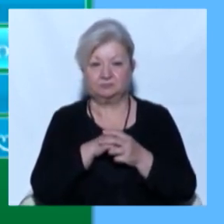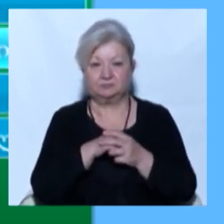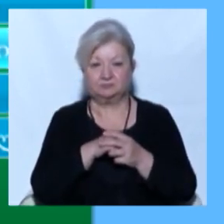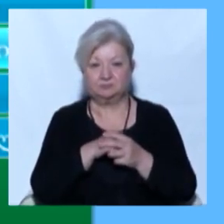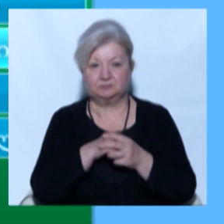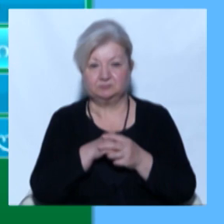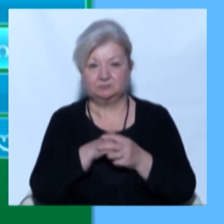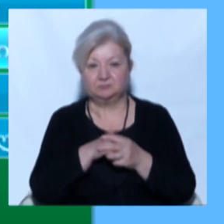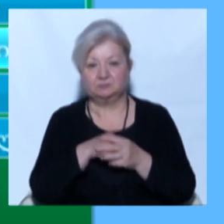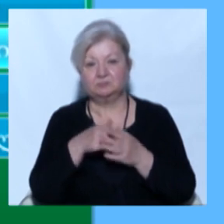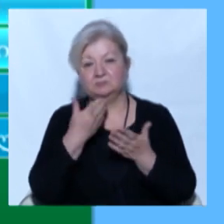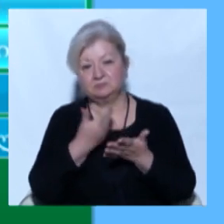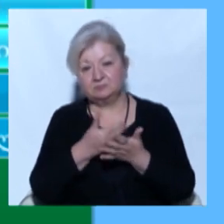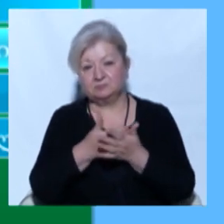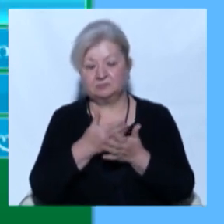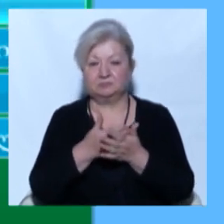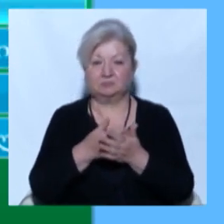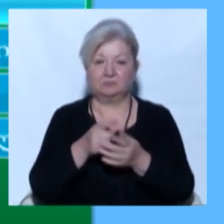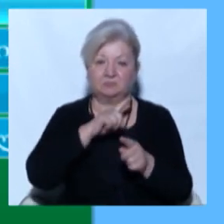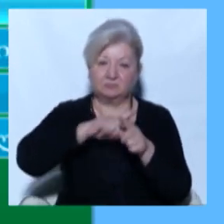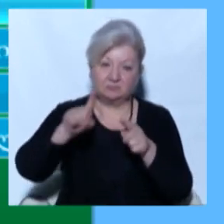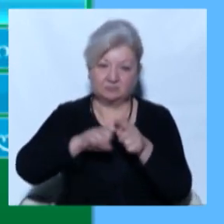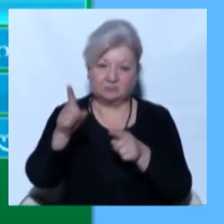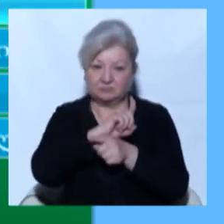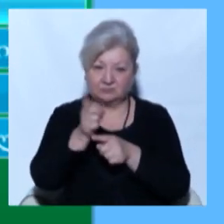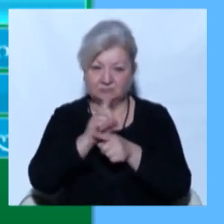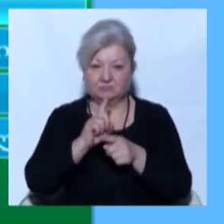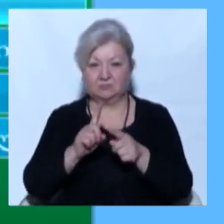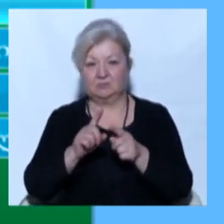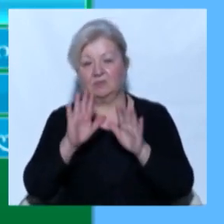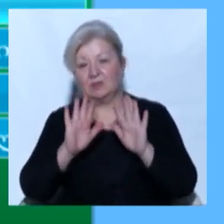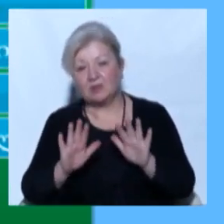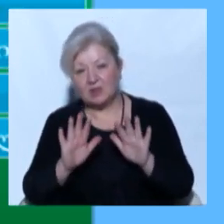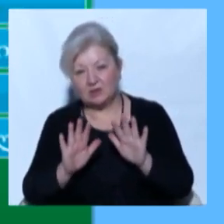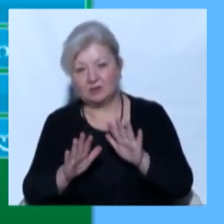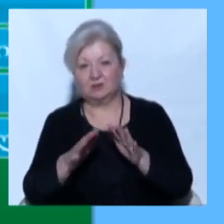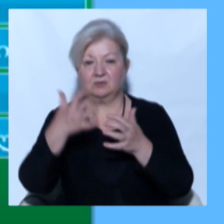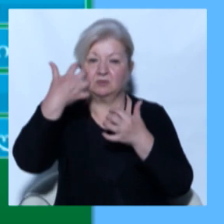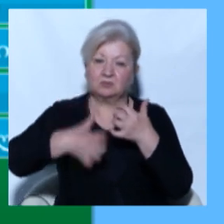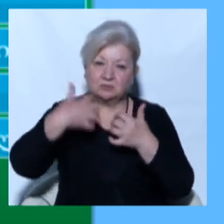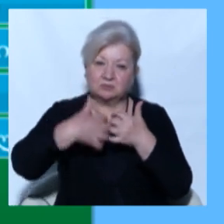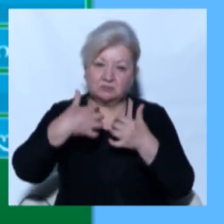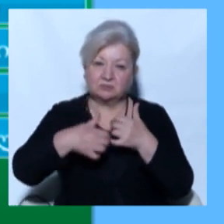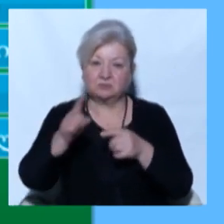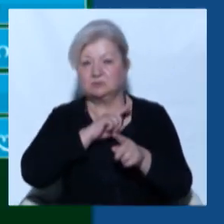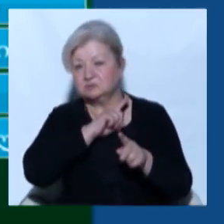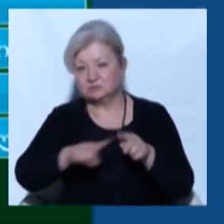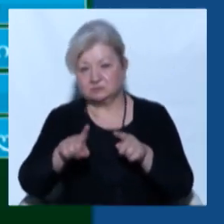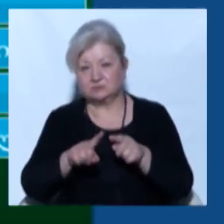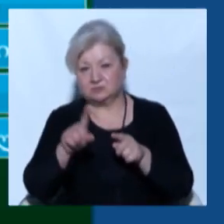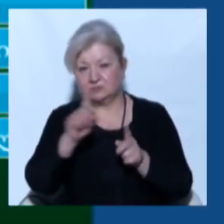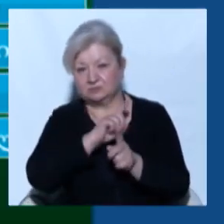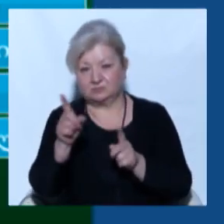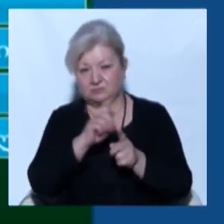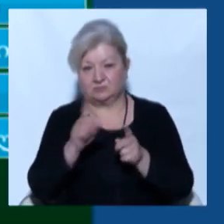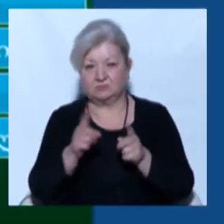ზომიერი მოდერატო, სწრაფი ალეგრო და ძალიან სწრაფი პრესტო.